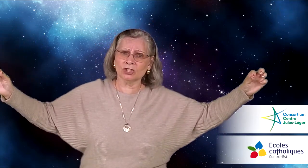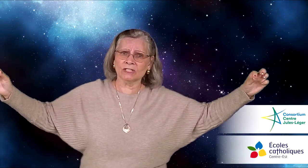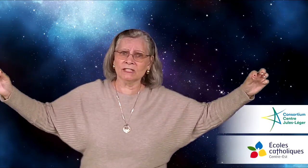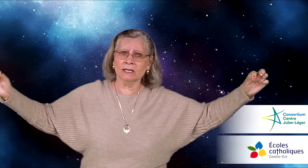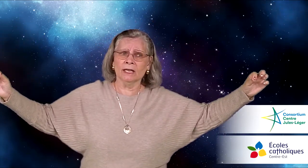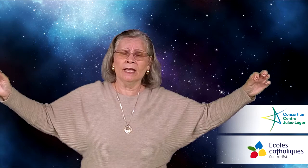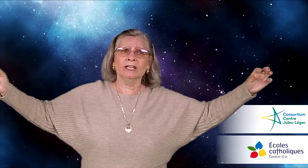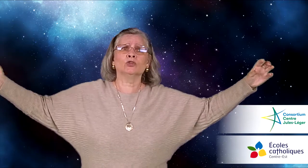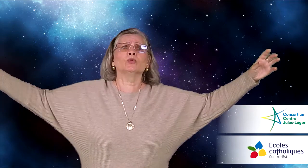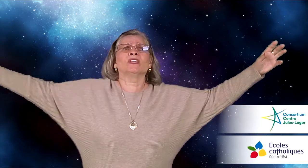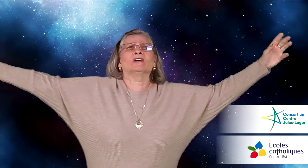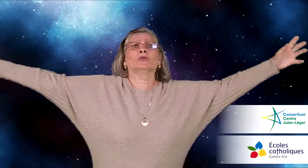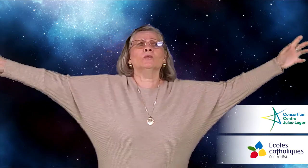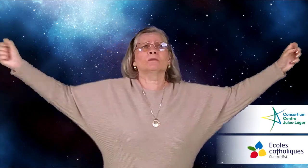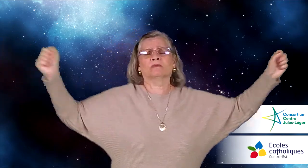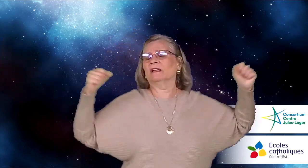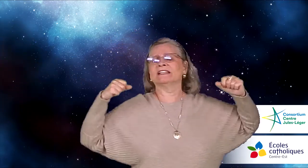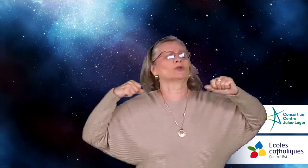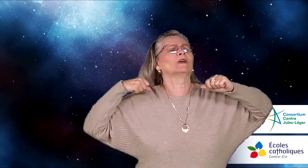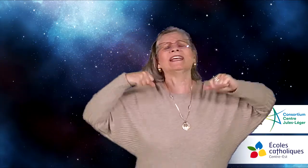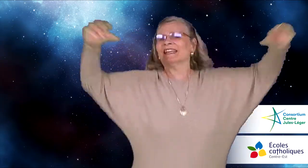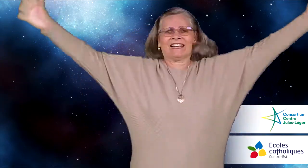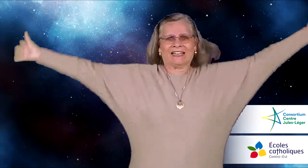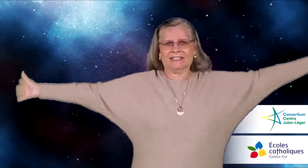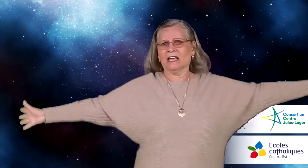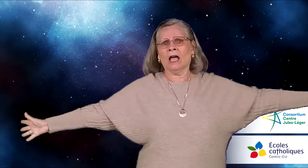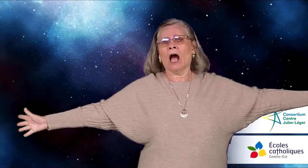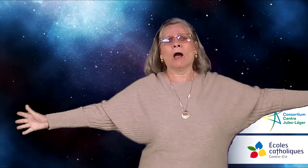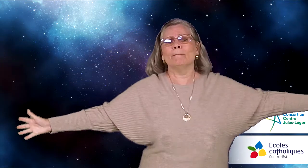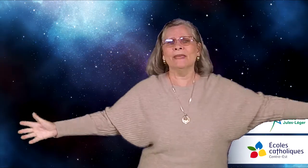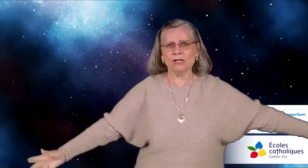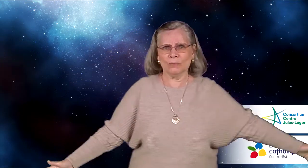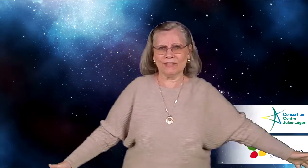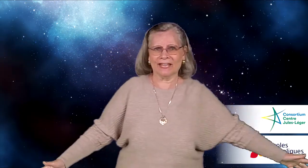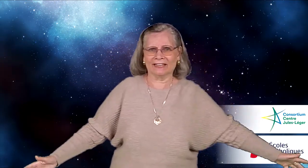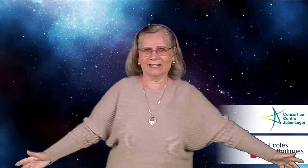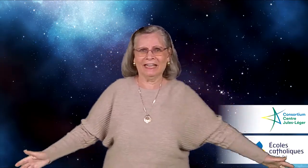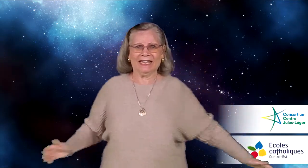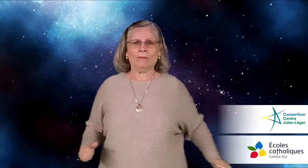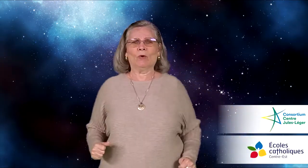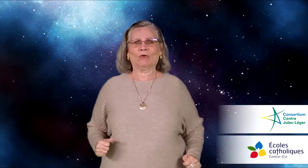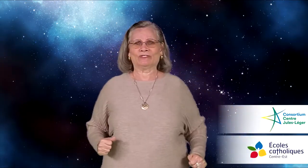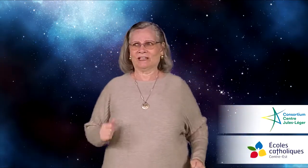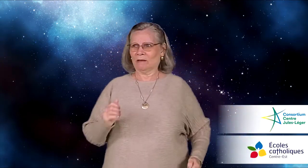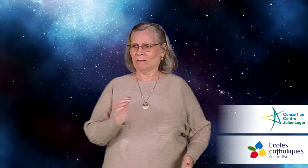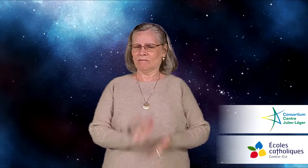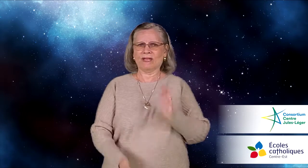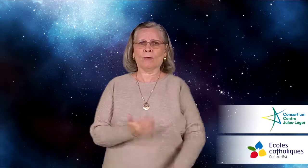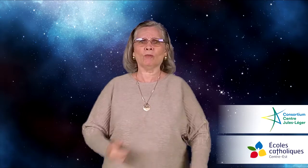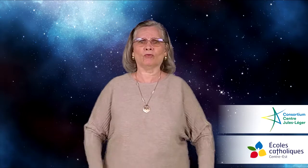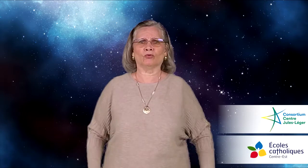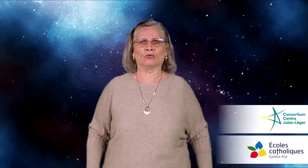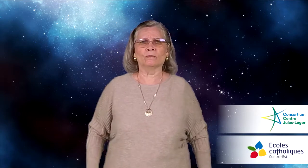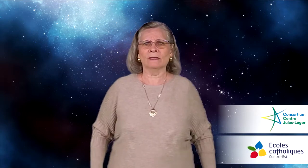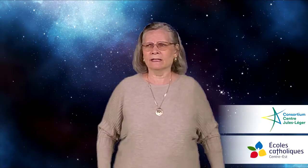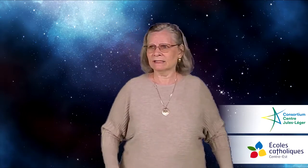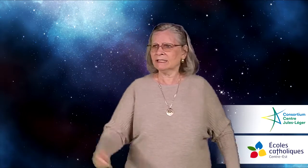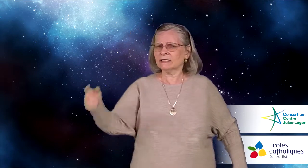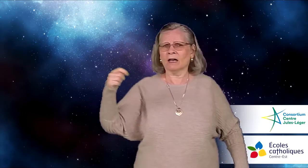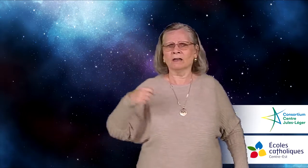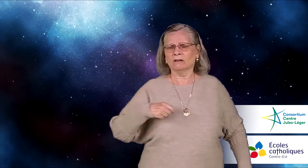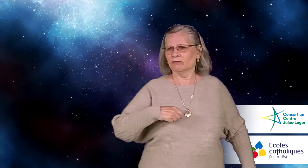blanchissaient. Et, tout à coup, elles sont éclatées en mille de miettes. Et, vous, c'est bien bon pour vous.